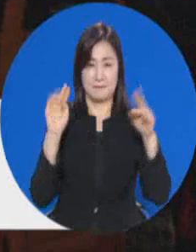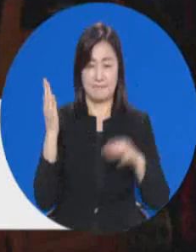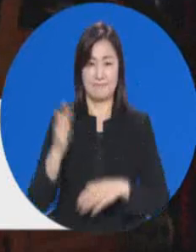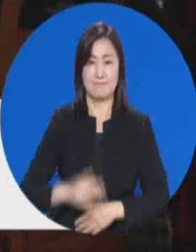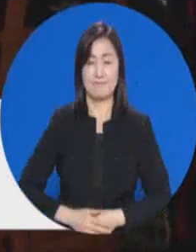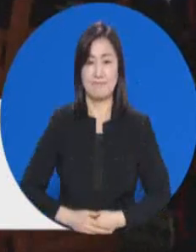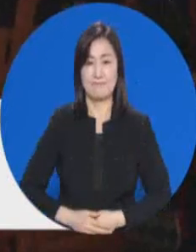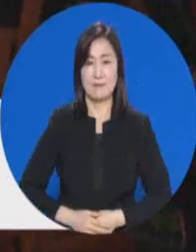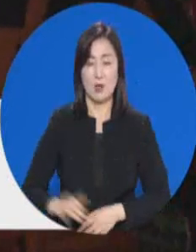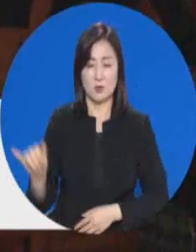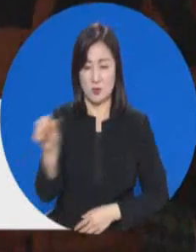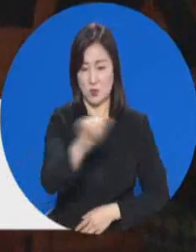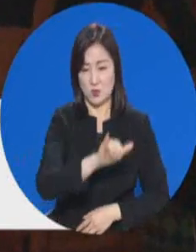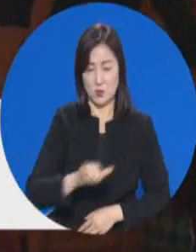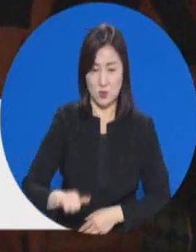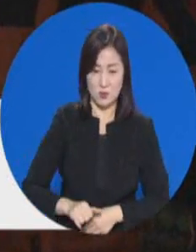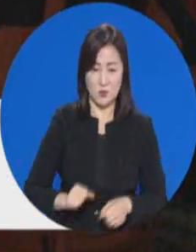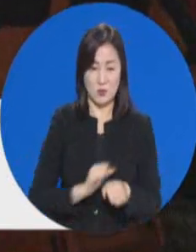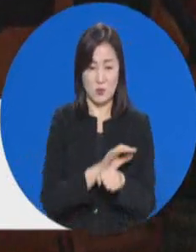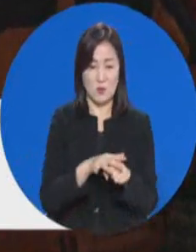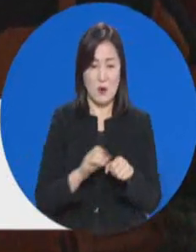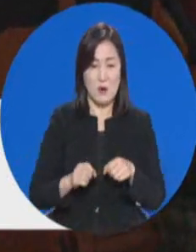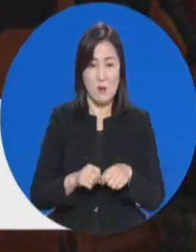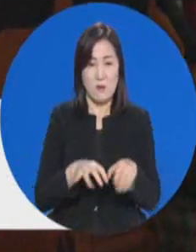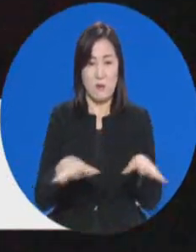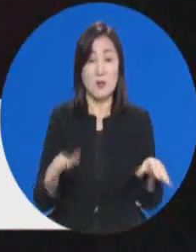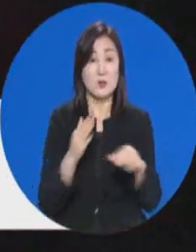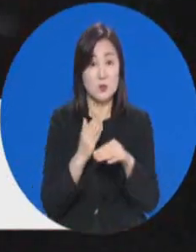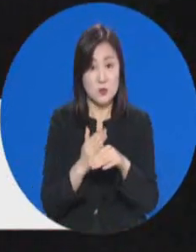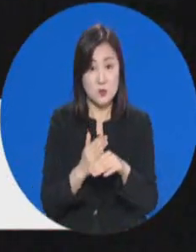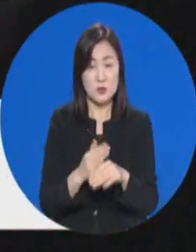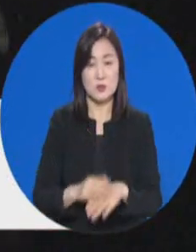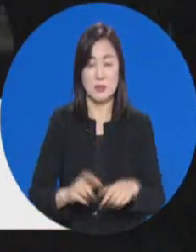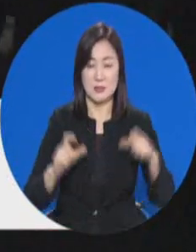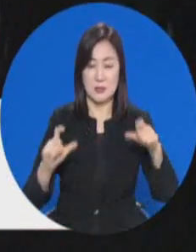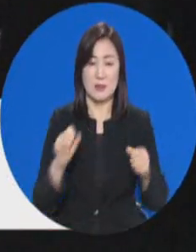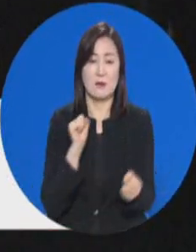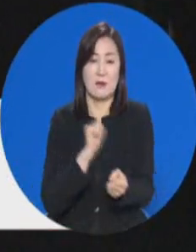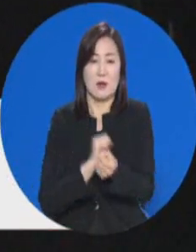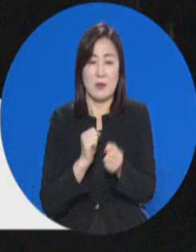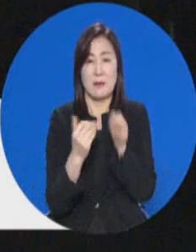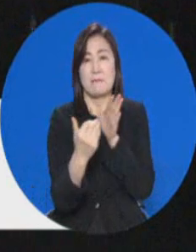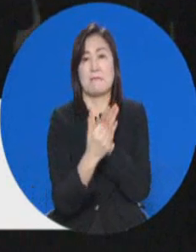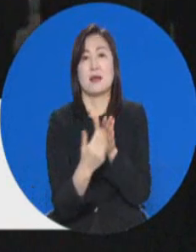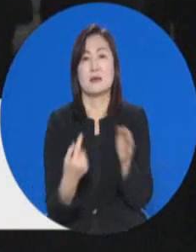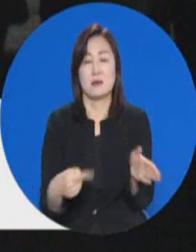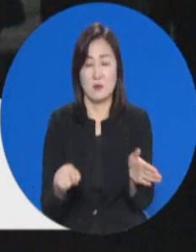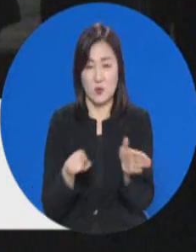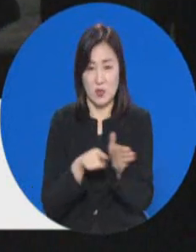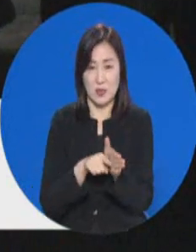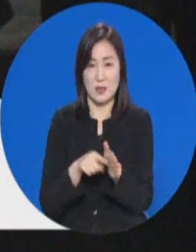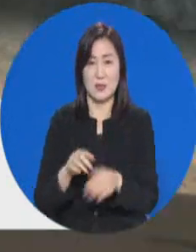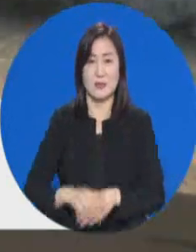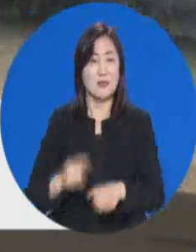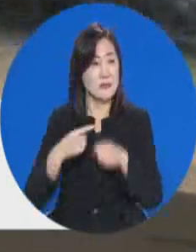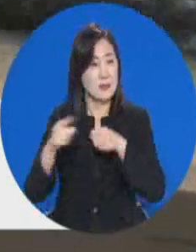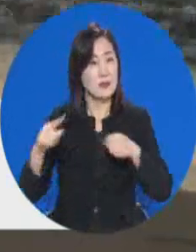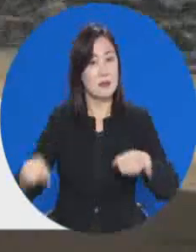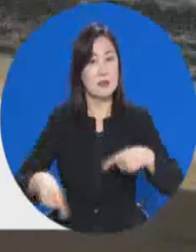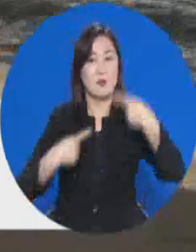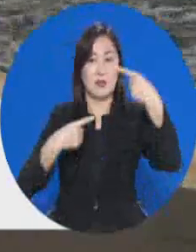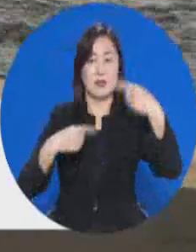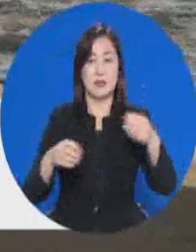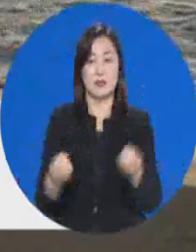공군은 전국적으로 코로나19 확진자가 급증하고 있는 가운데 지역 감염 확산을 사전에 차단하기 위해 내년 1월 1일